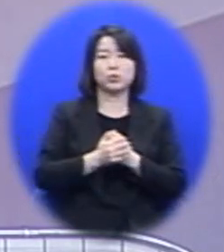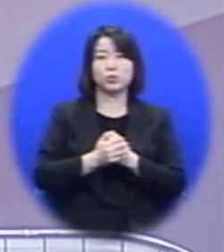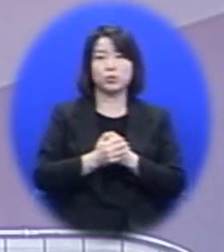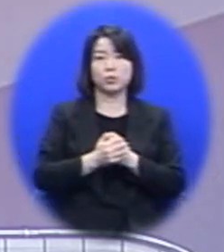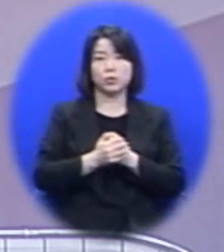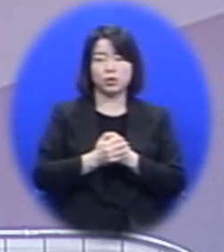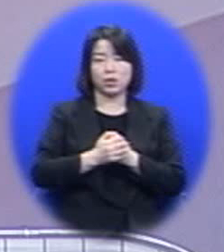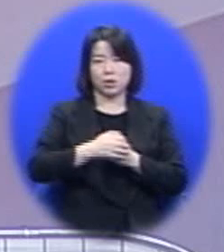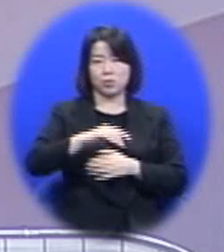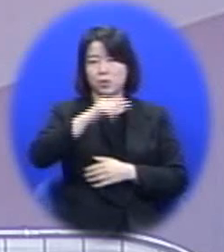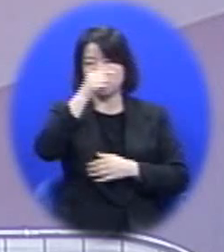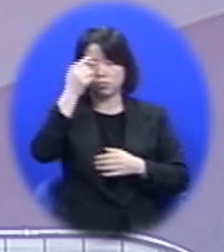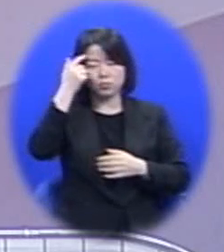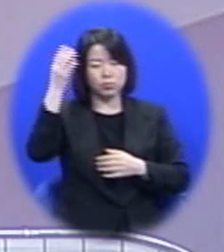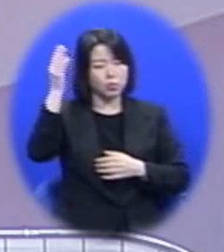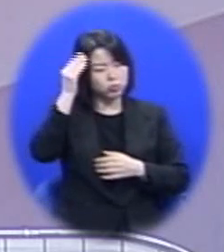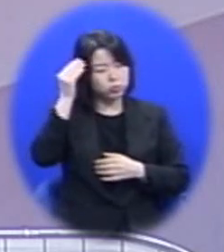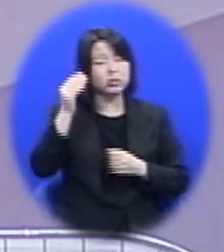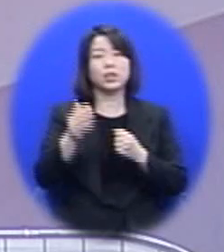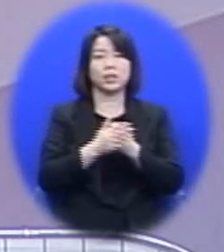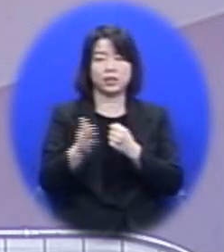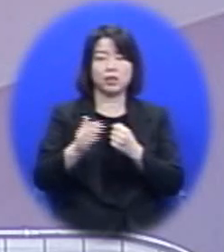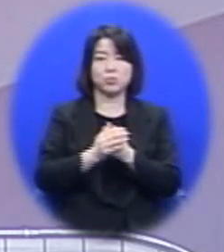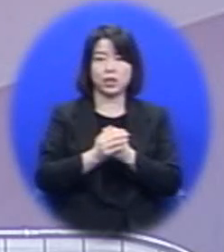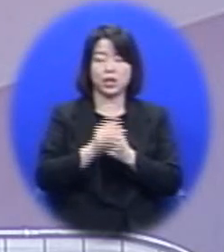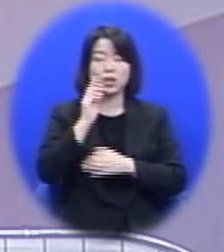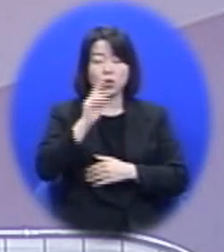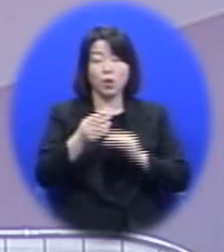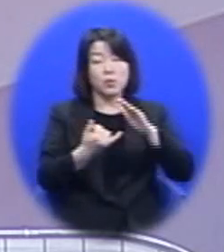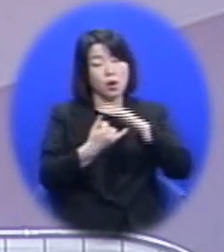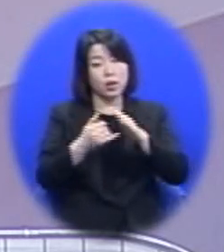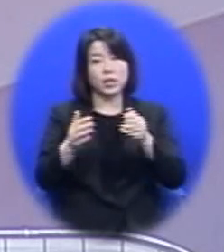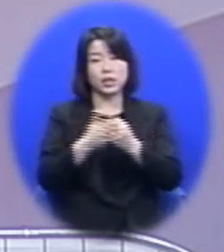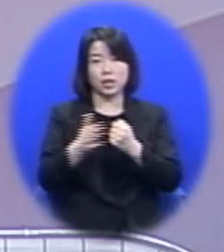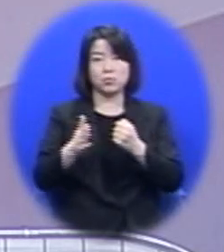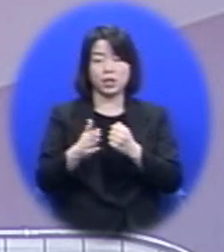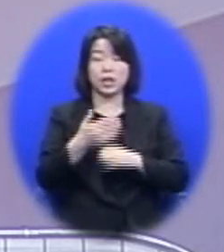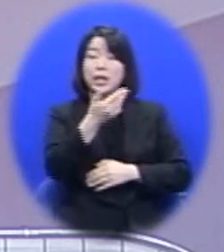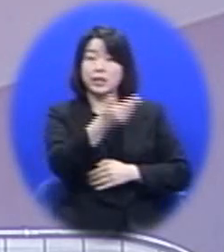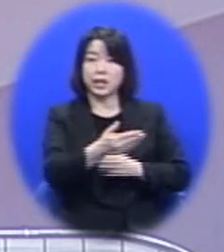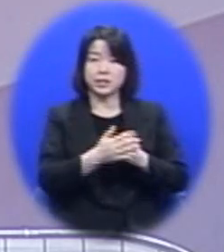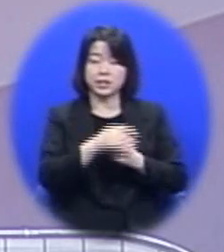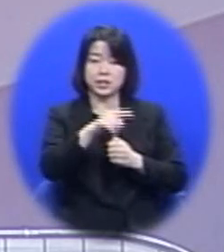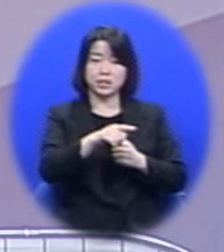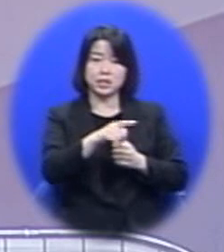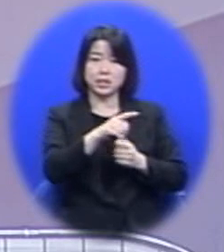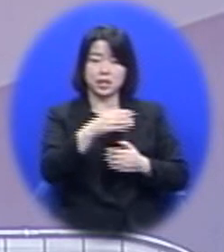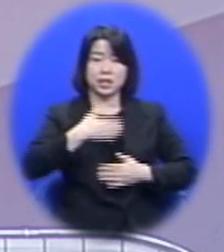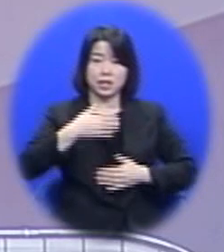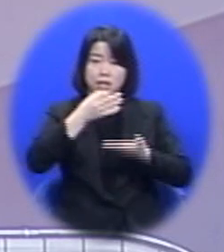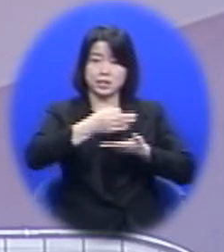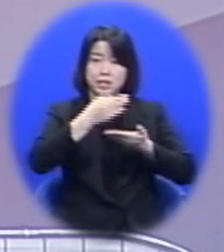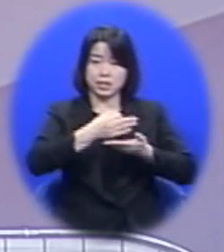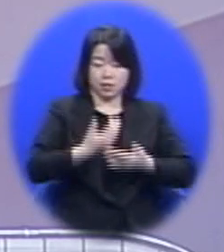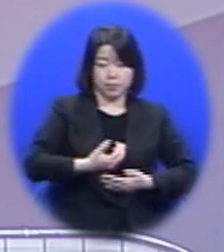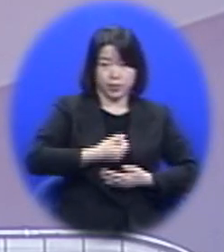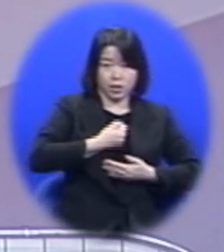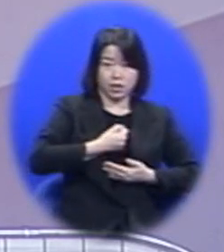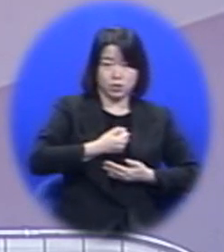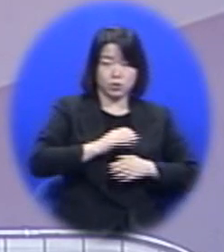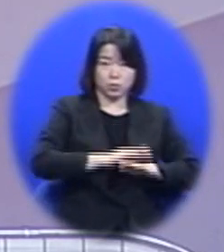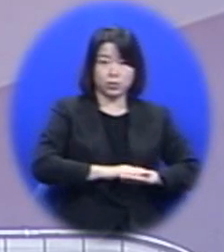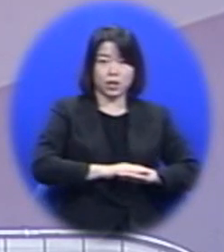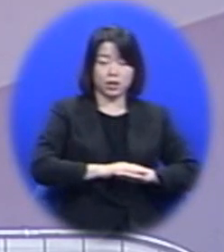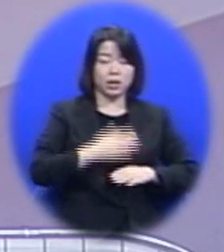일자 무식이고 제대로 아는 것도 없고 너무 어리니 당신이 이 유산을 맡아뒀다가 우리